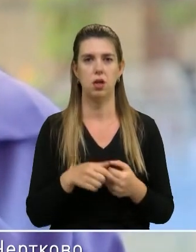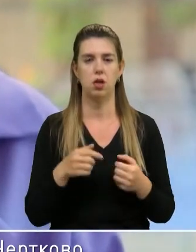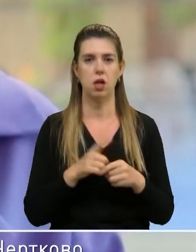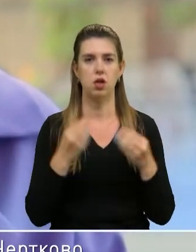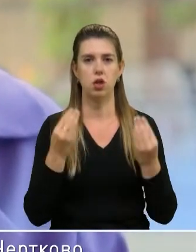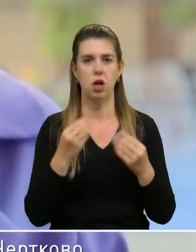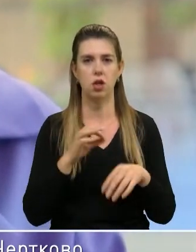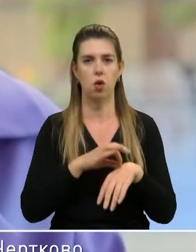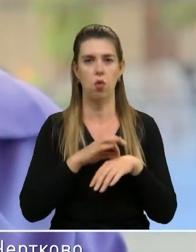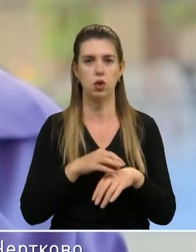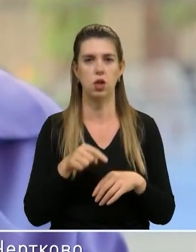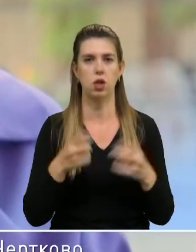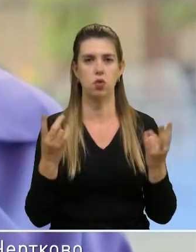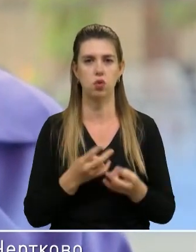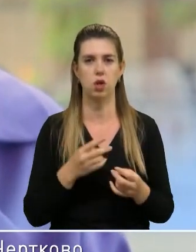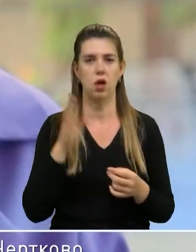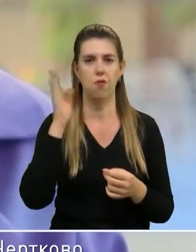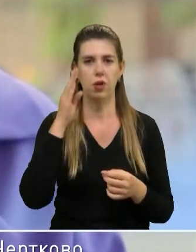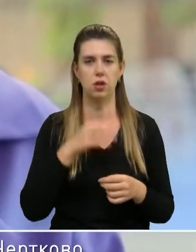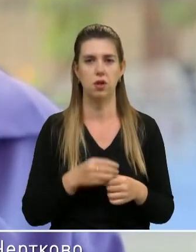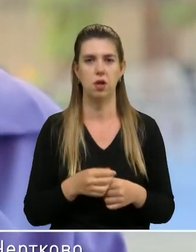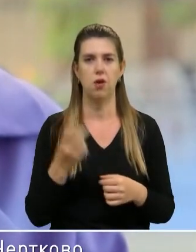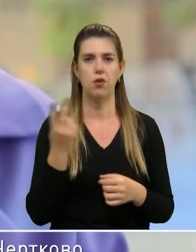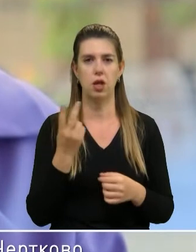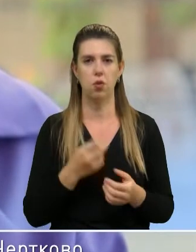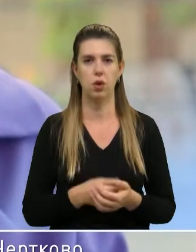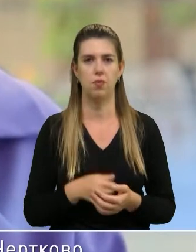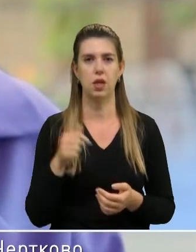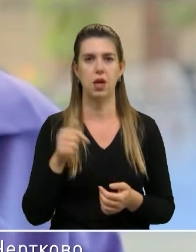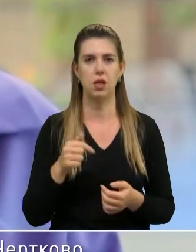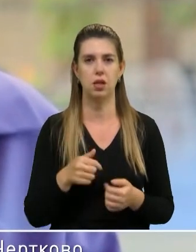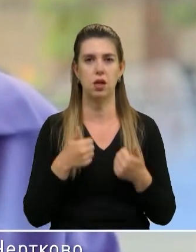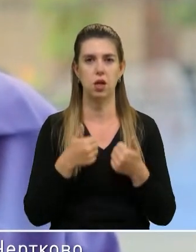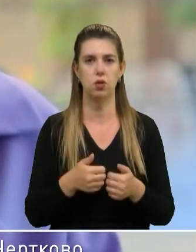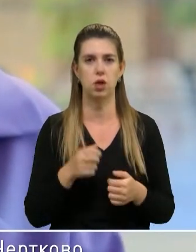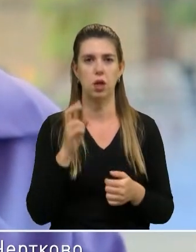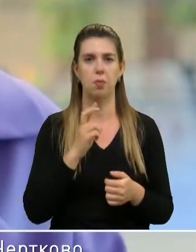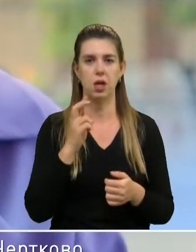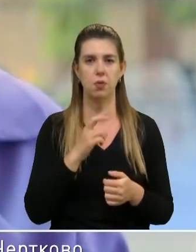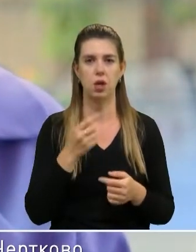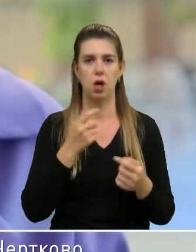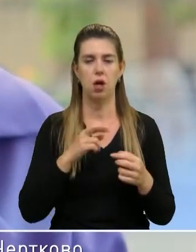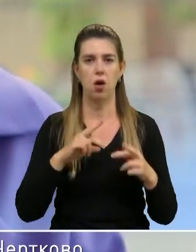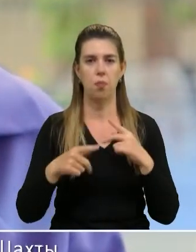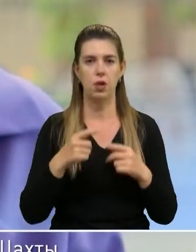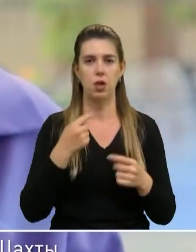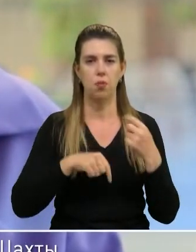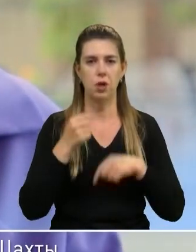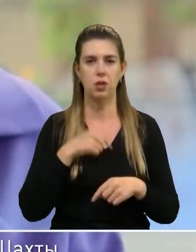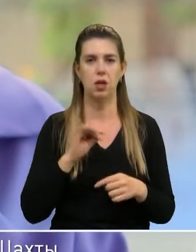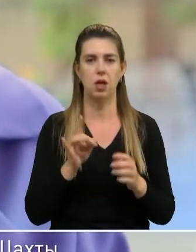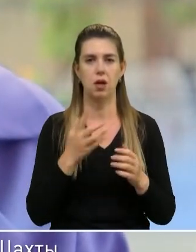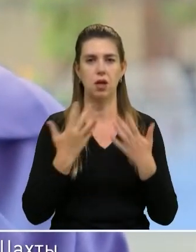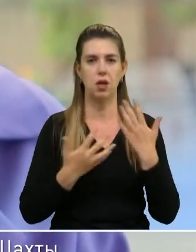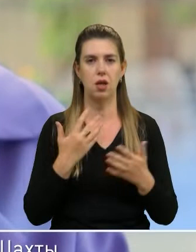кожа. Это нужное количество воды. Второе – это классные биохимические обменные процессы и энергия, то